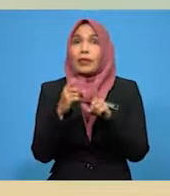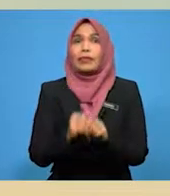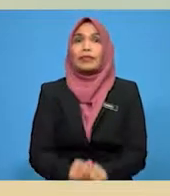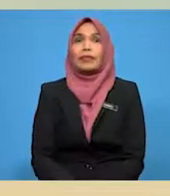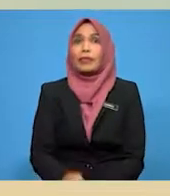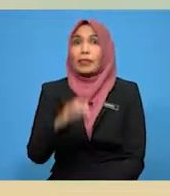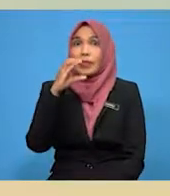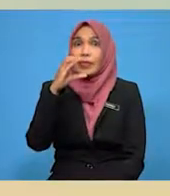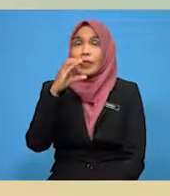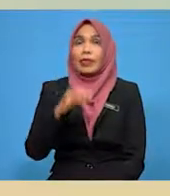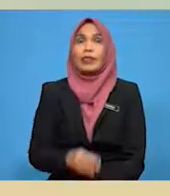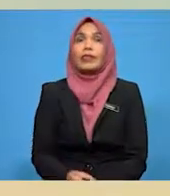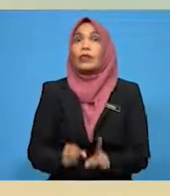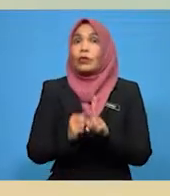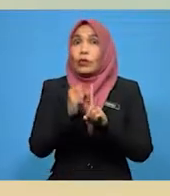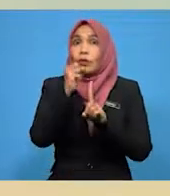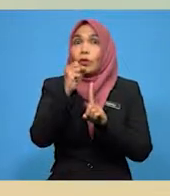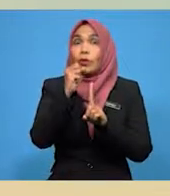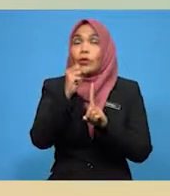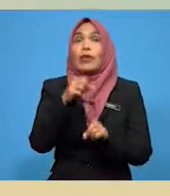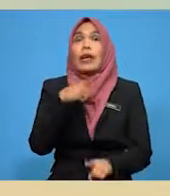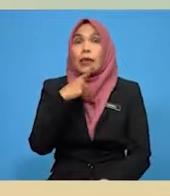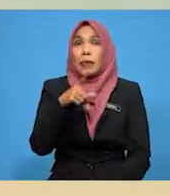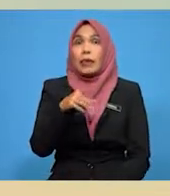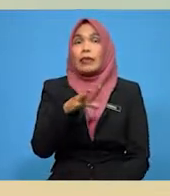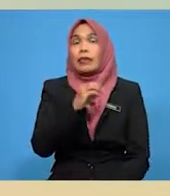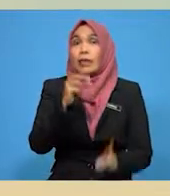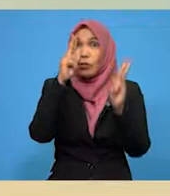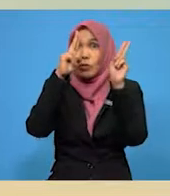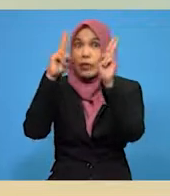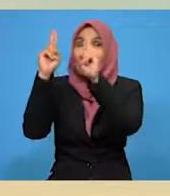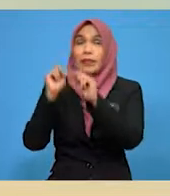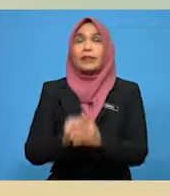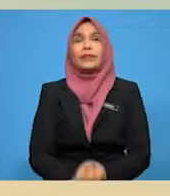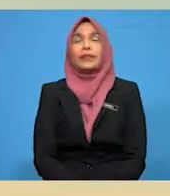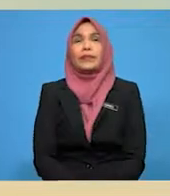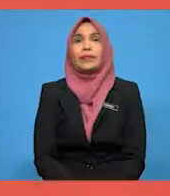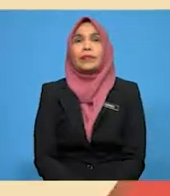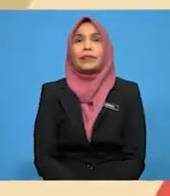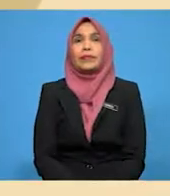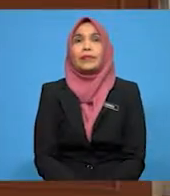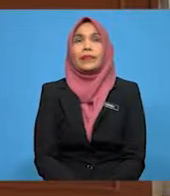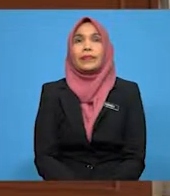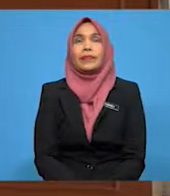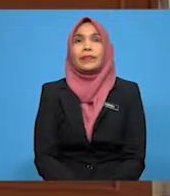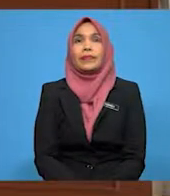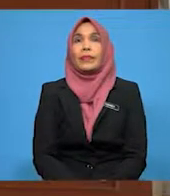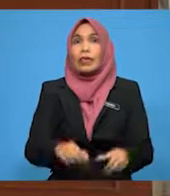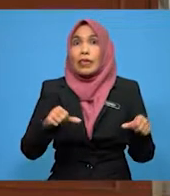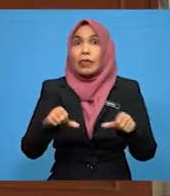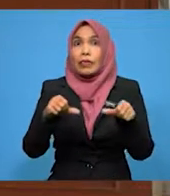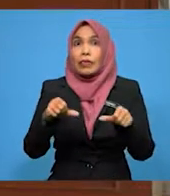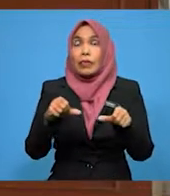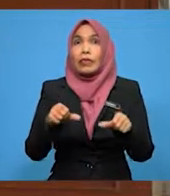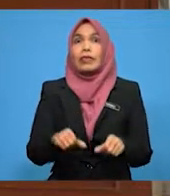Jawapannya adalah C, suhu, kelembapan dan pengudaraan. Sebarang